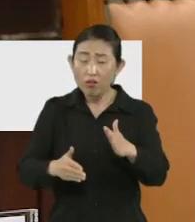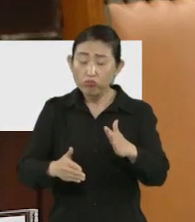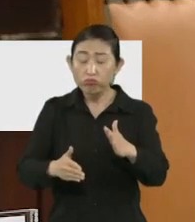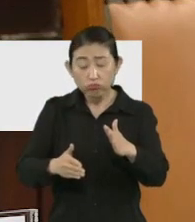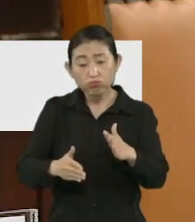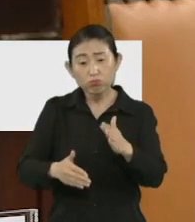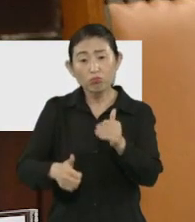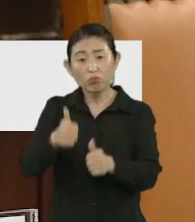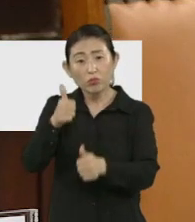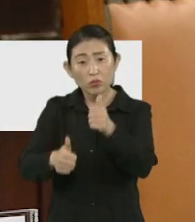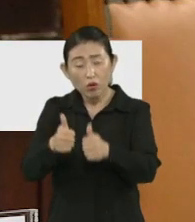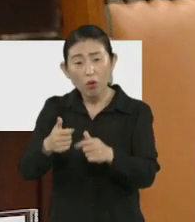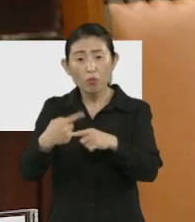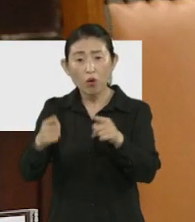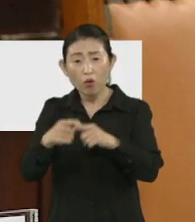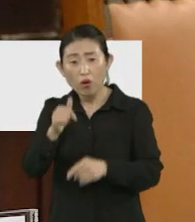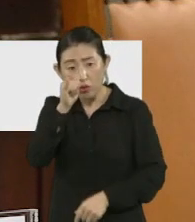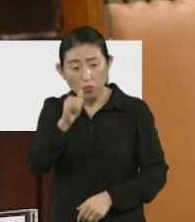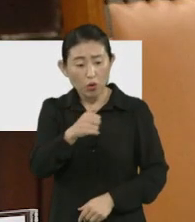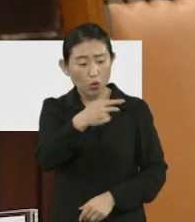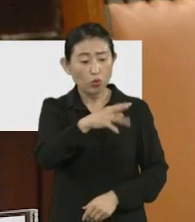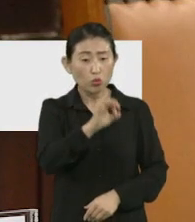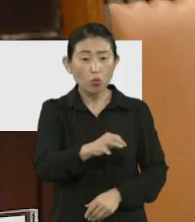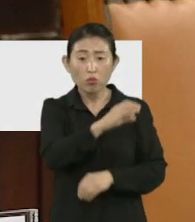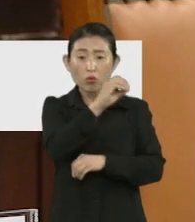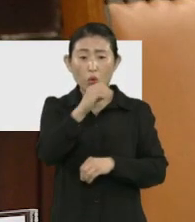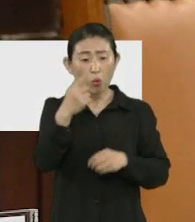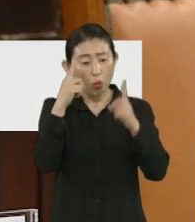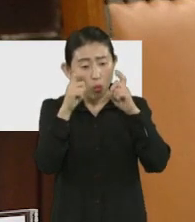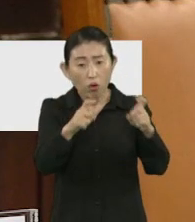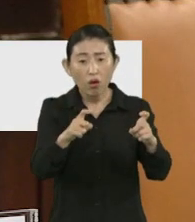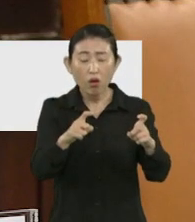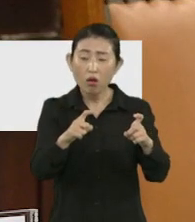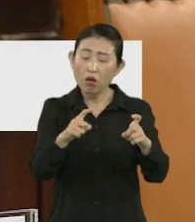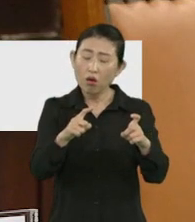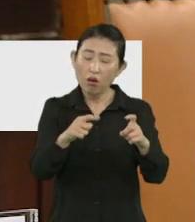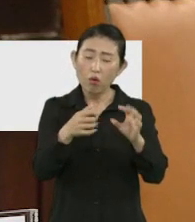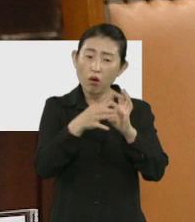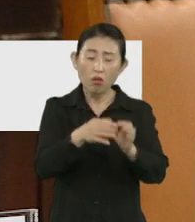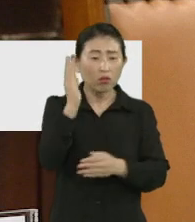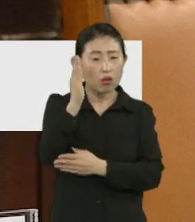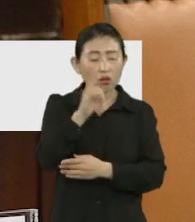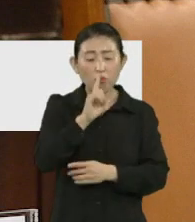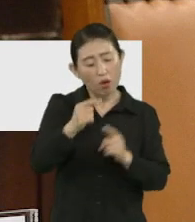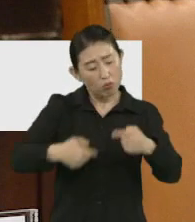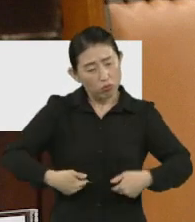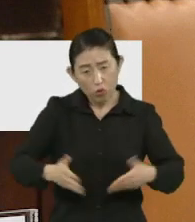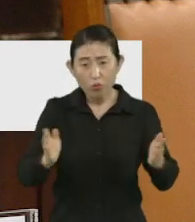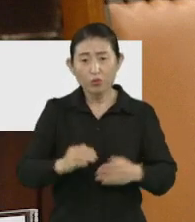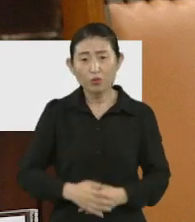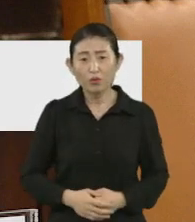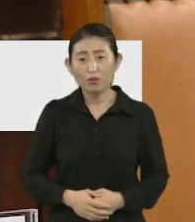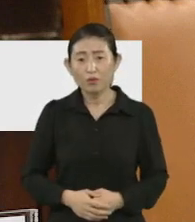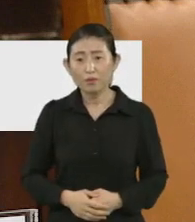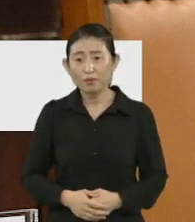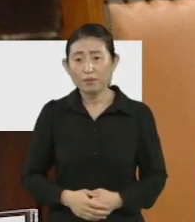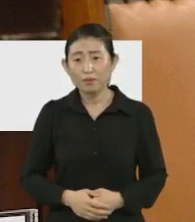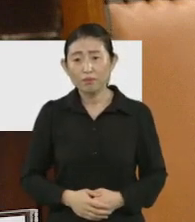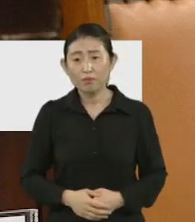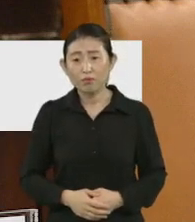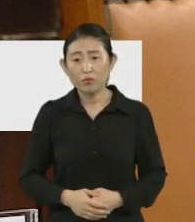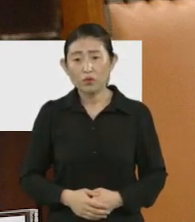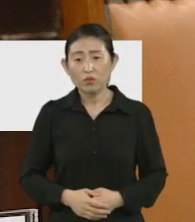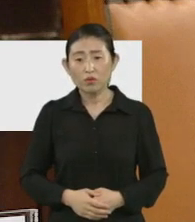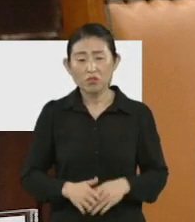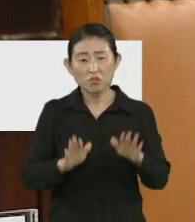그런 오해 살 만한 발언을 함으로써 가이드라인을 제시하는 듯한 외형을 만들 전혀 필요가 없었다고 생각을